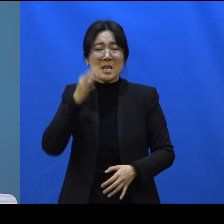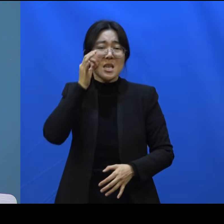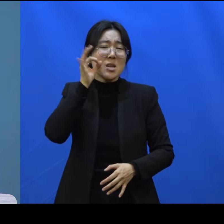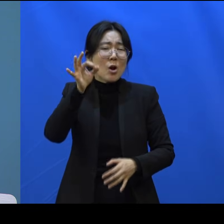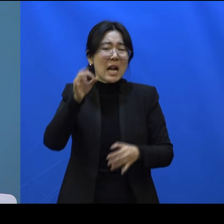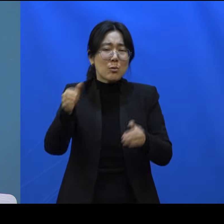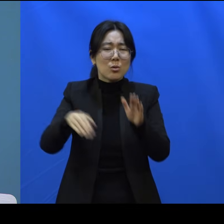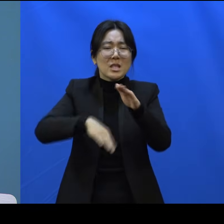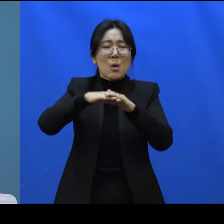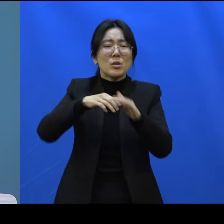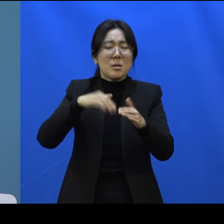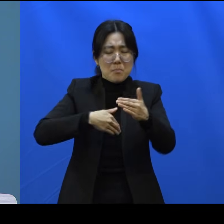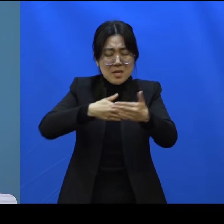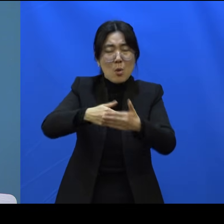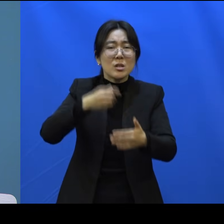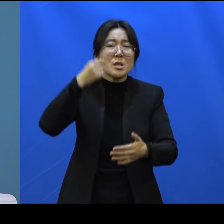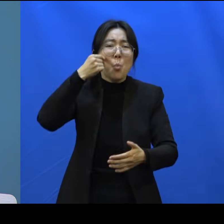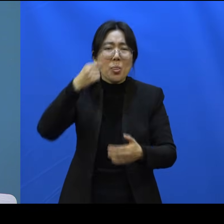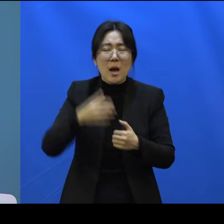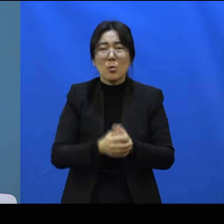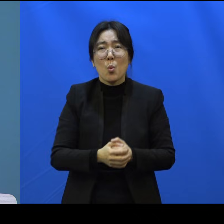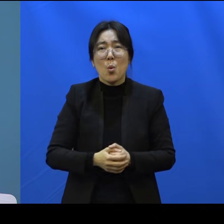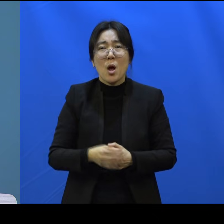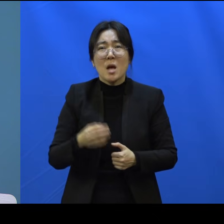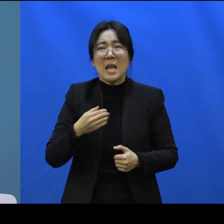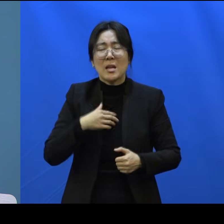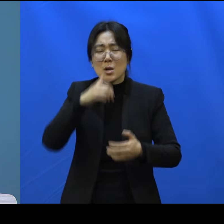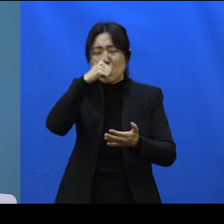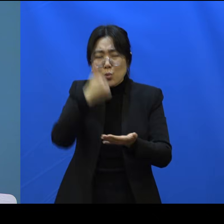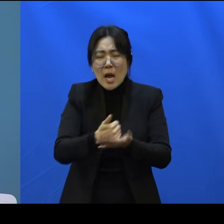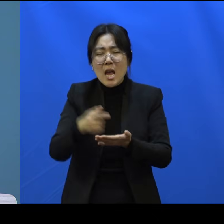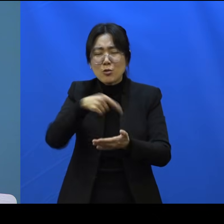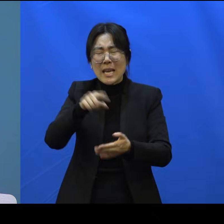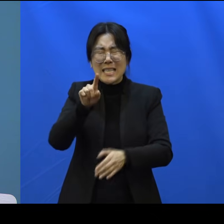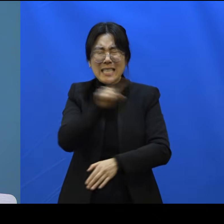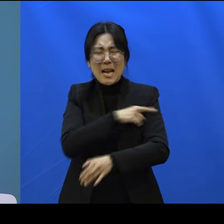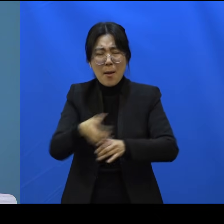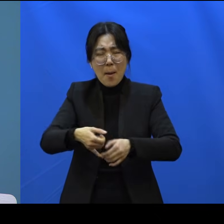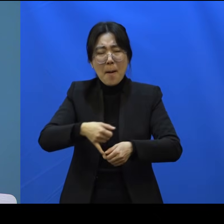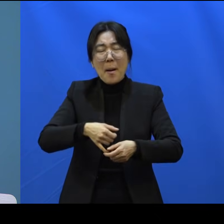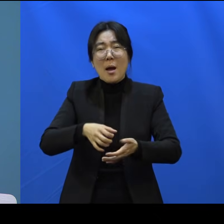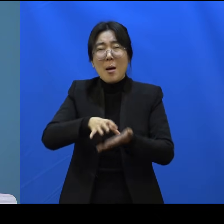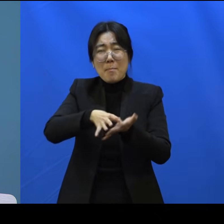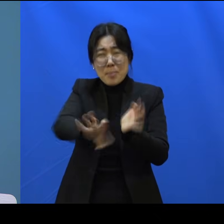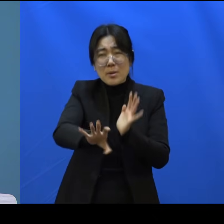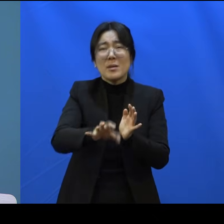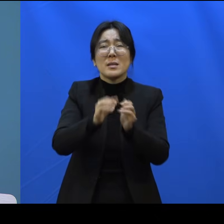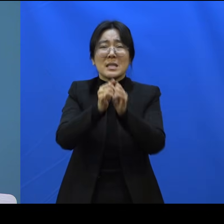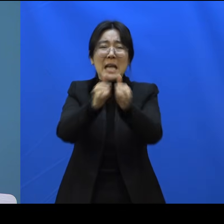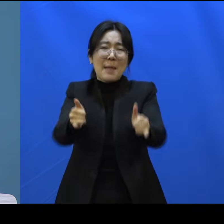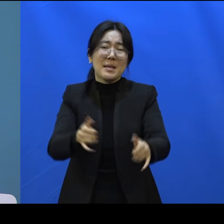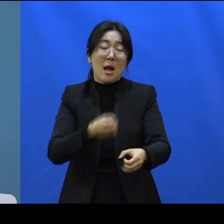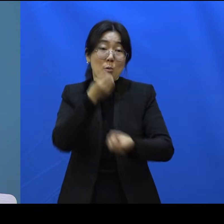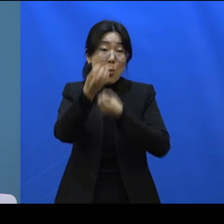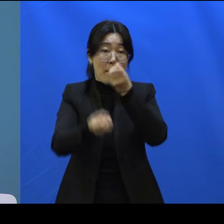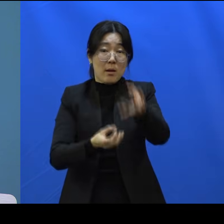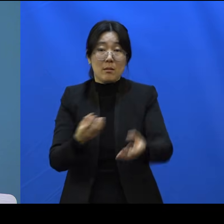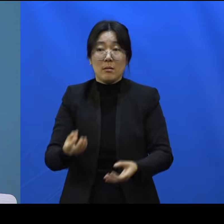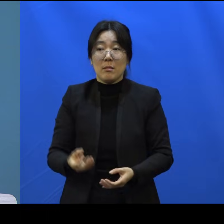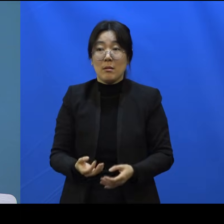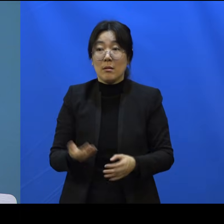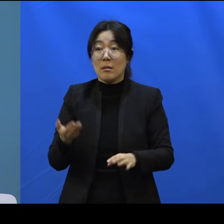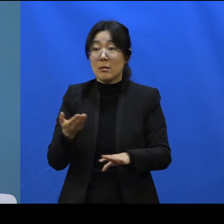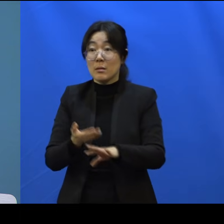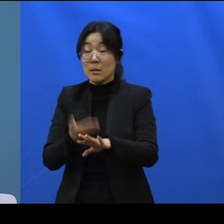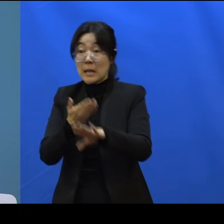같아 그러고 나는 죄인 중에 결수라 그러고 막 하는 거예요. 그 누가 비난을 해도 별로 상처를 안 받아.